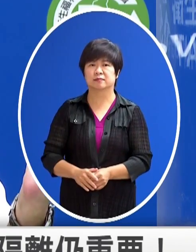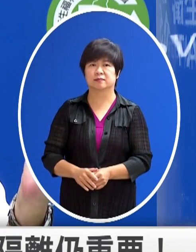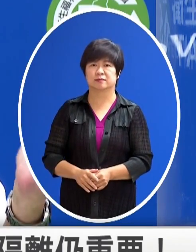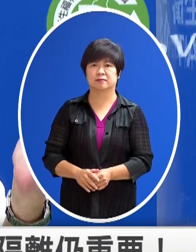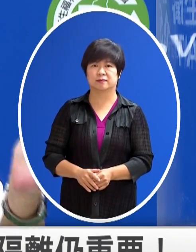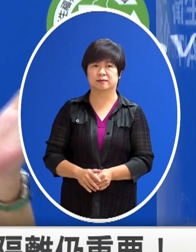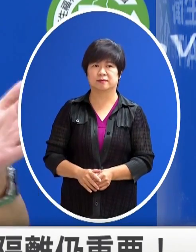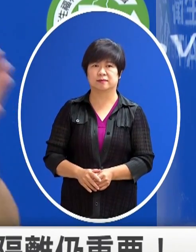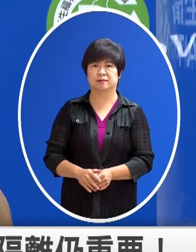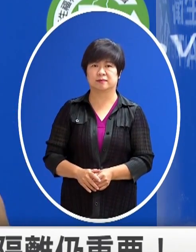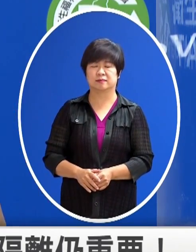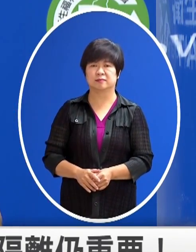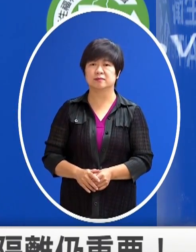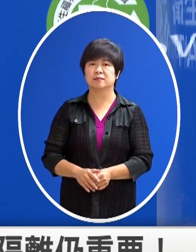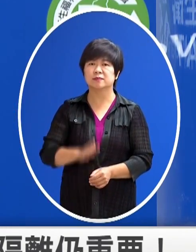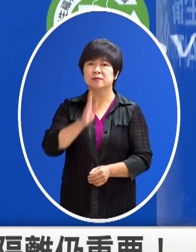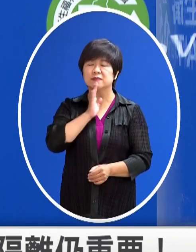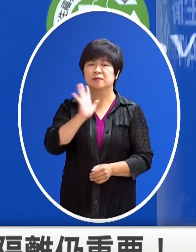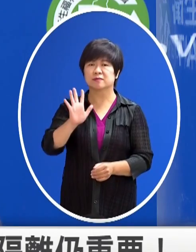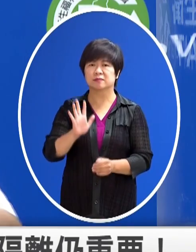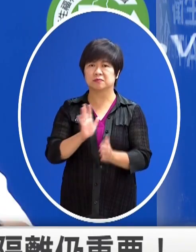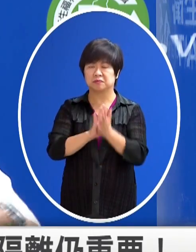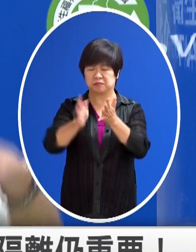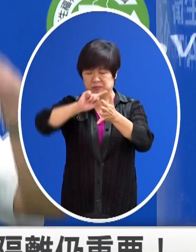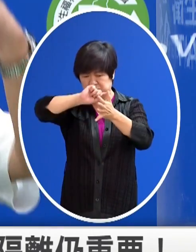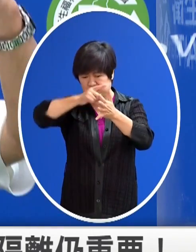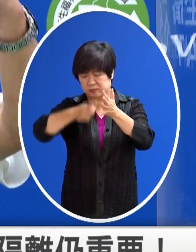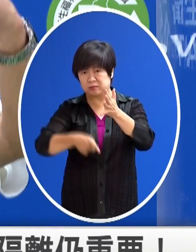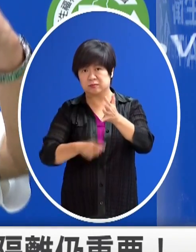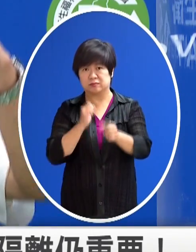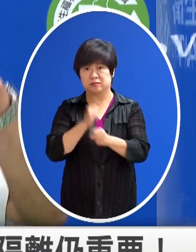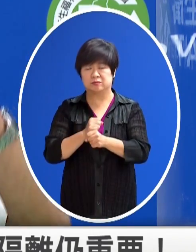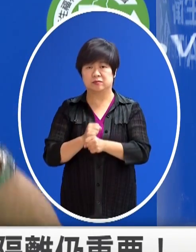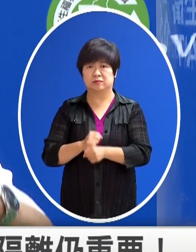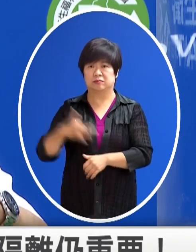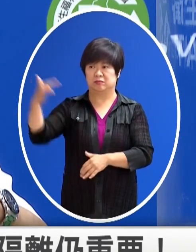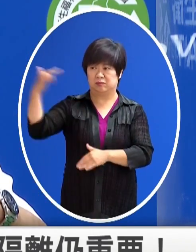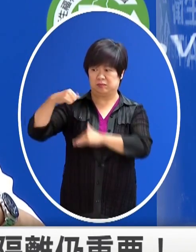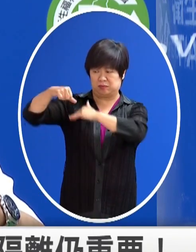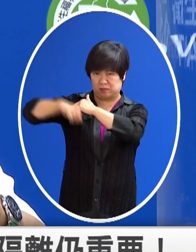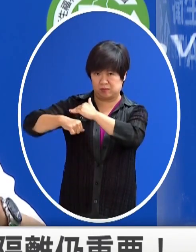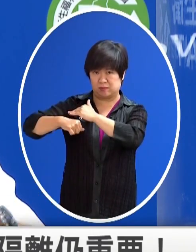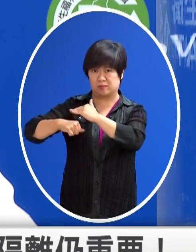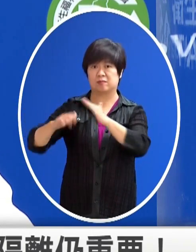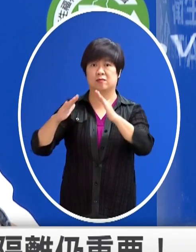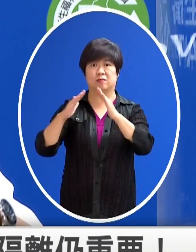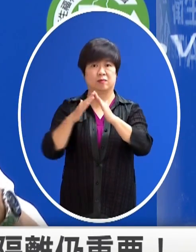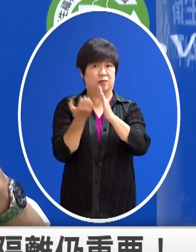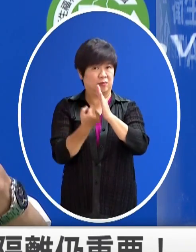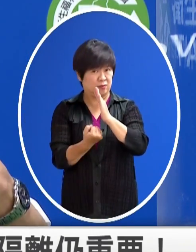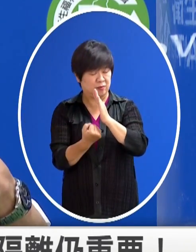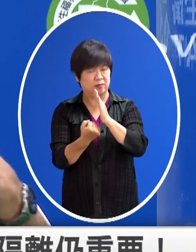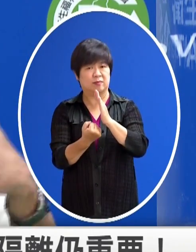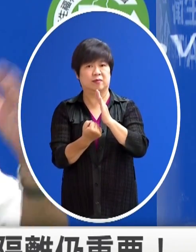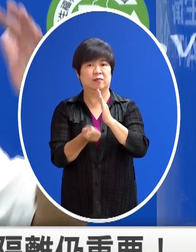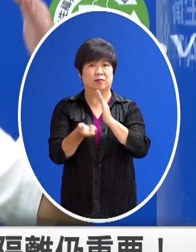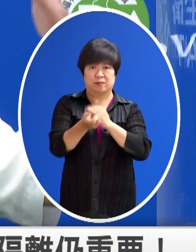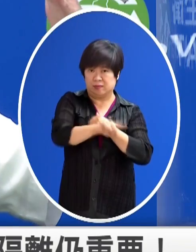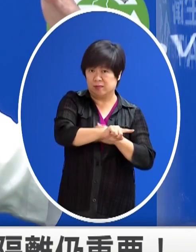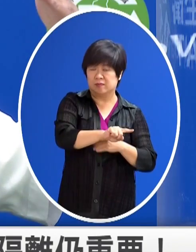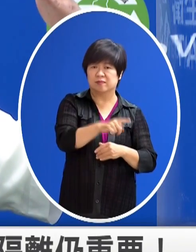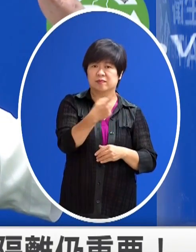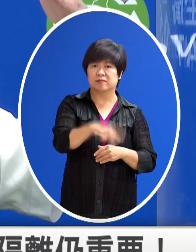就是一个序列有序的一个防疫，从边境到居家，那然后呢，